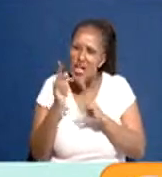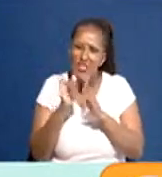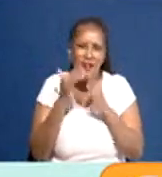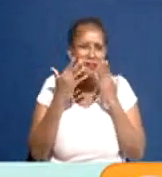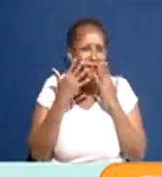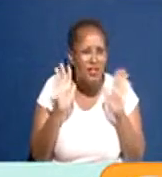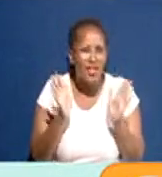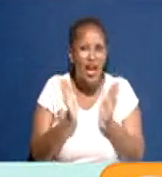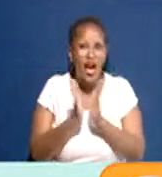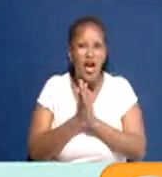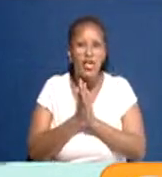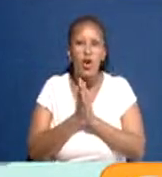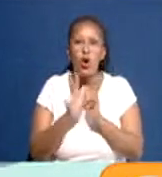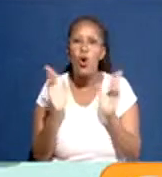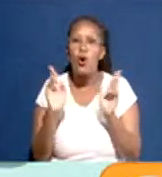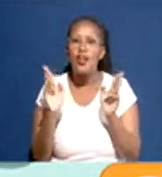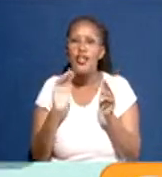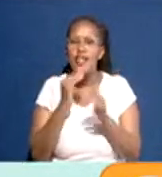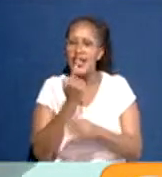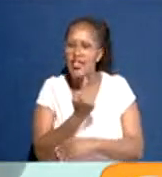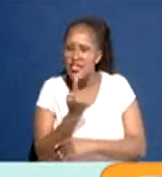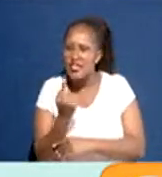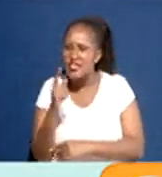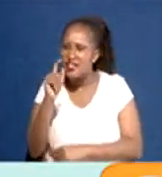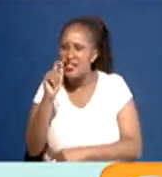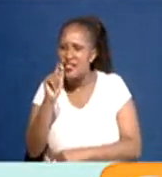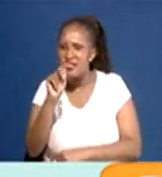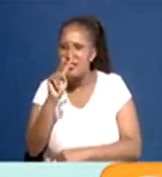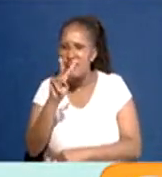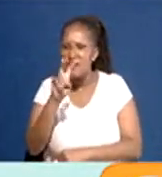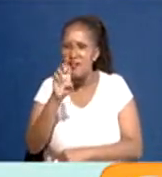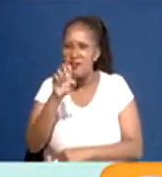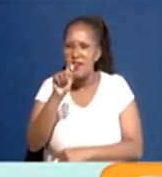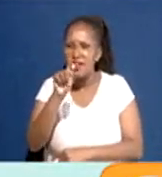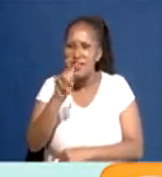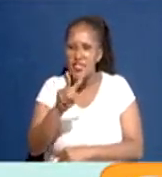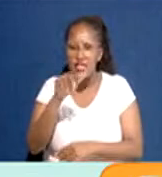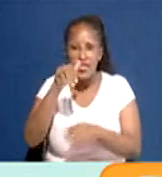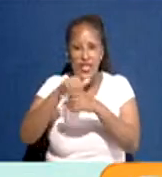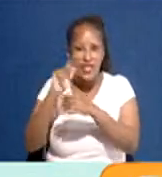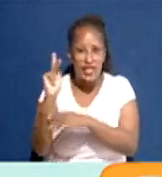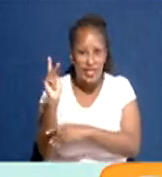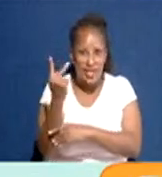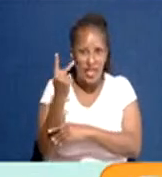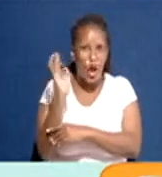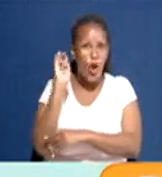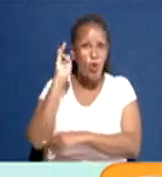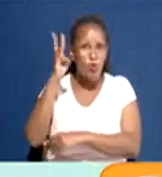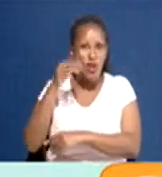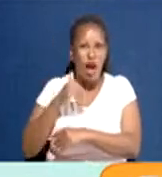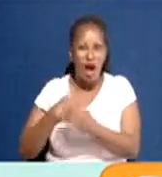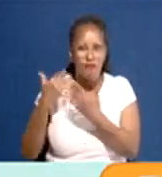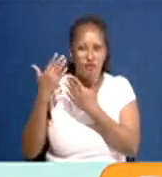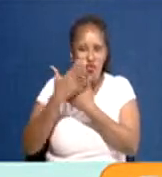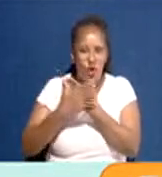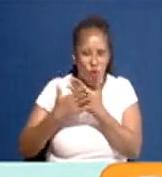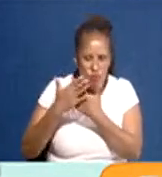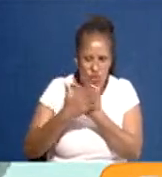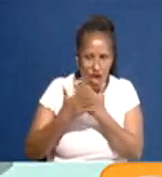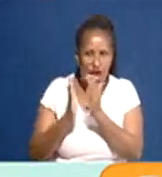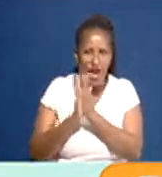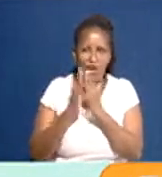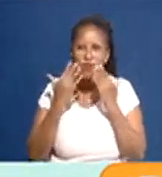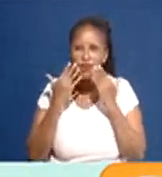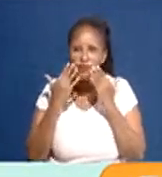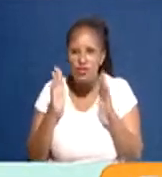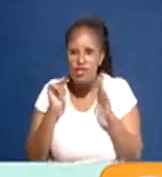tayari kila TVET katika Republic ya Kenya itakuwa na makompyuta, na tukikamilisha